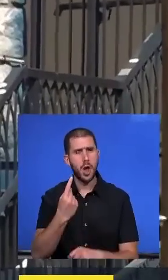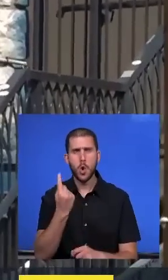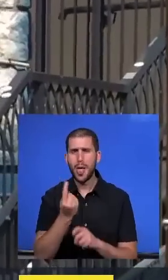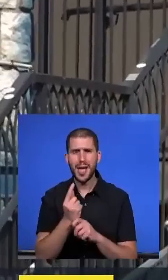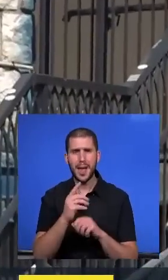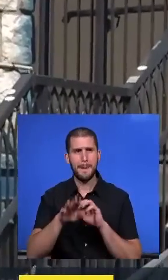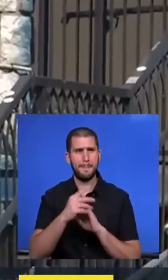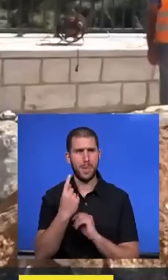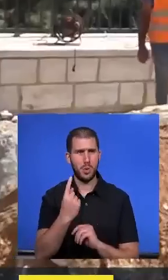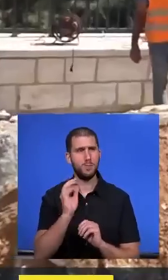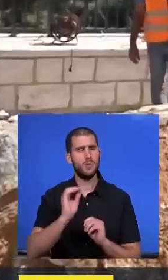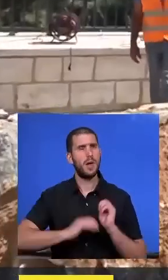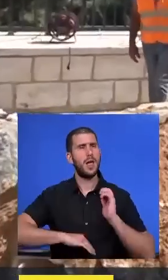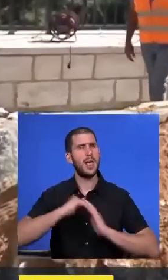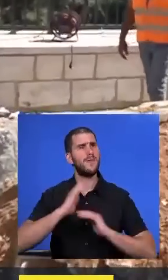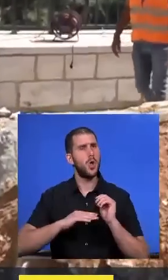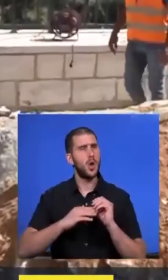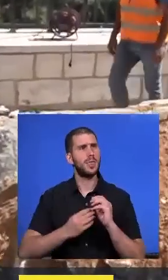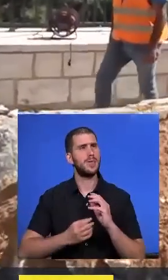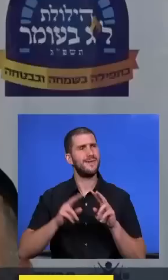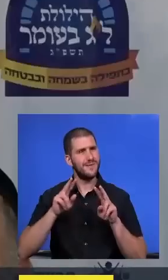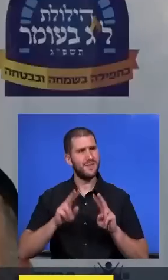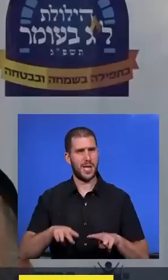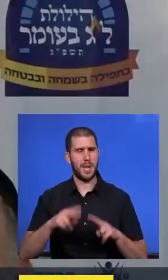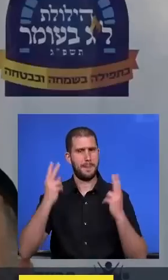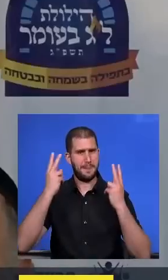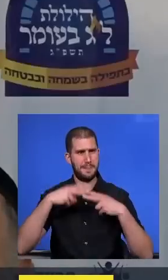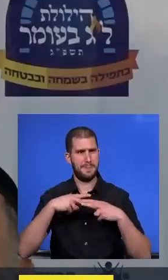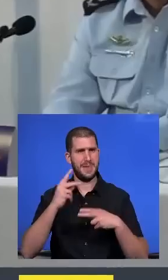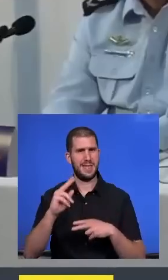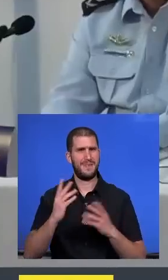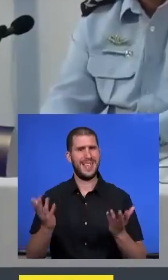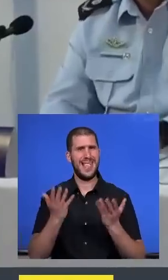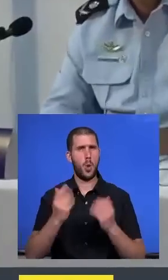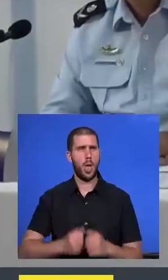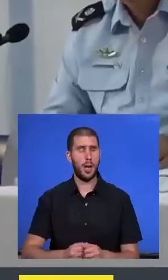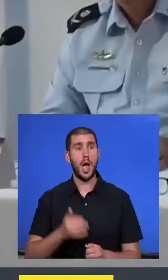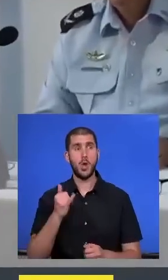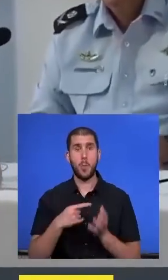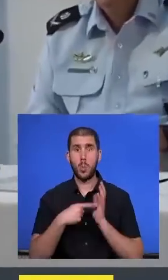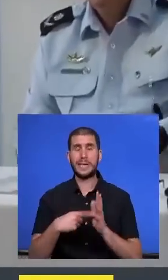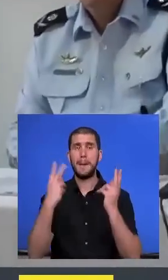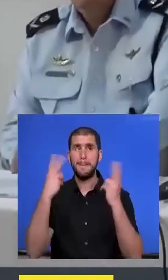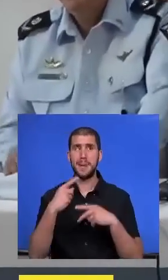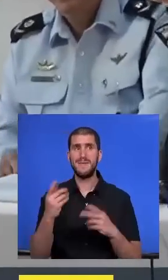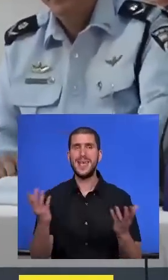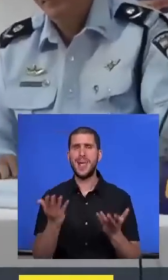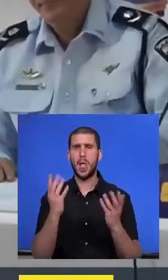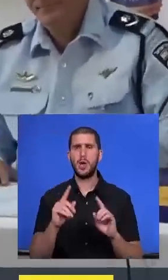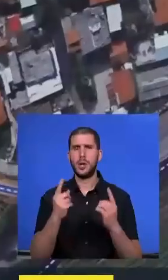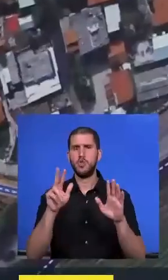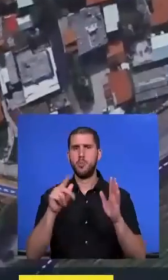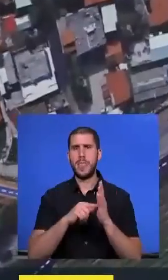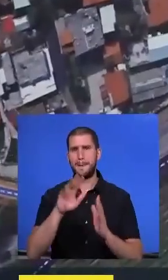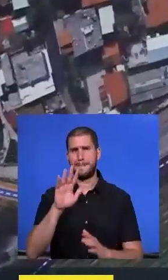פנוי, כדי לבנות וגם לקיים את מתווה ההילולה. היום הוצג המתווה להילולה שתתקיים בשמונה